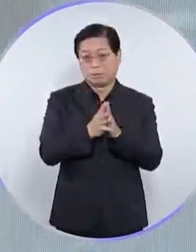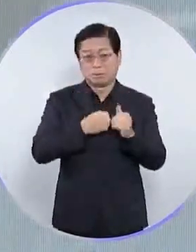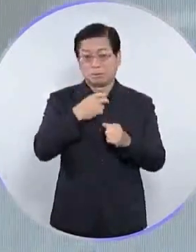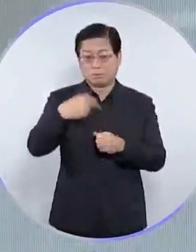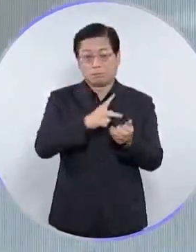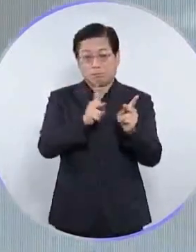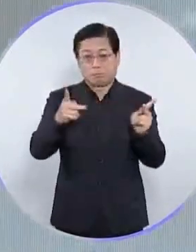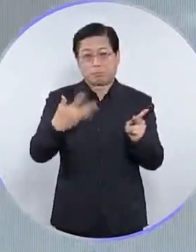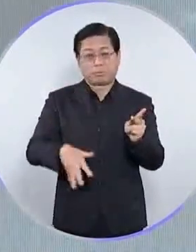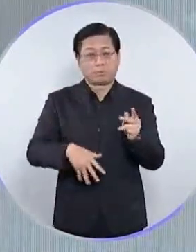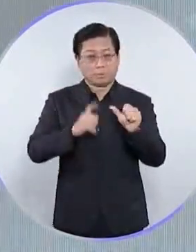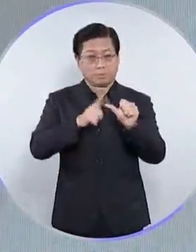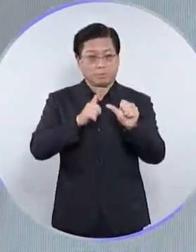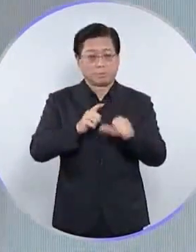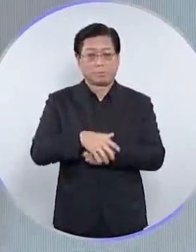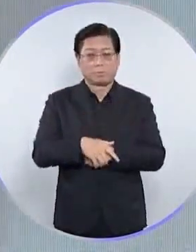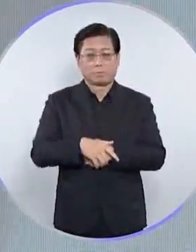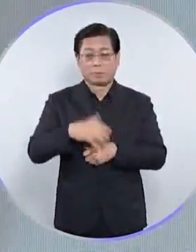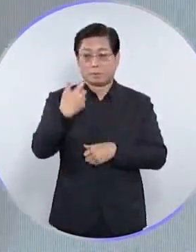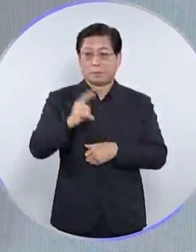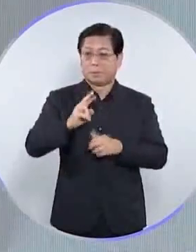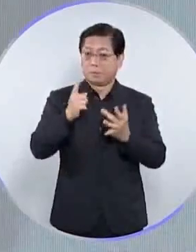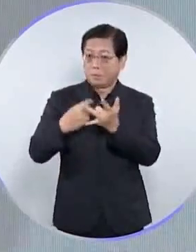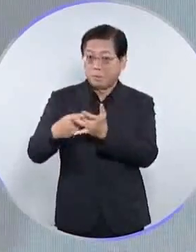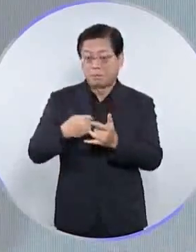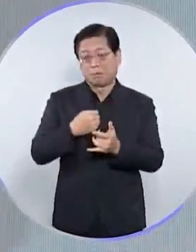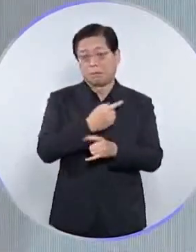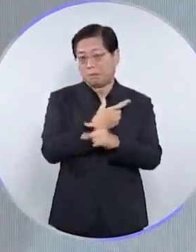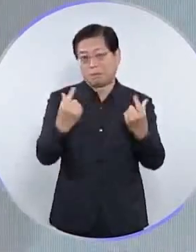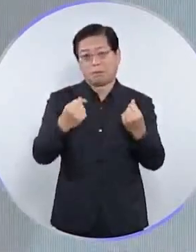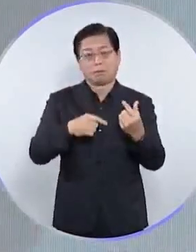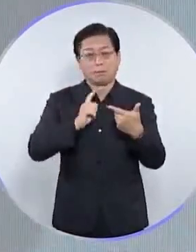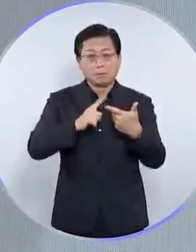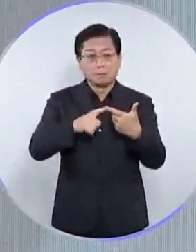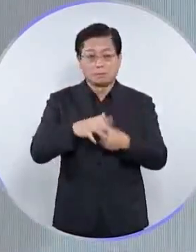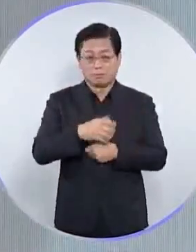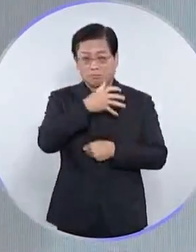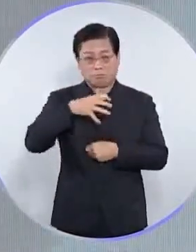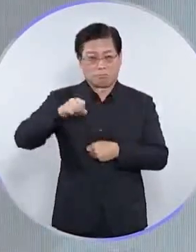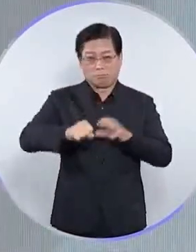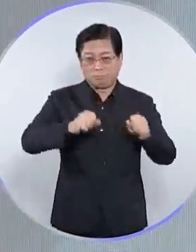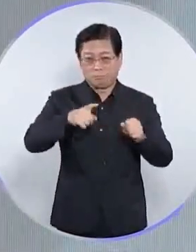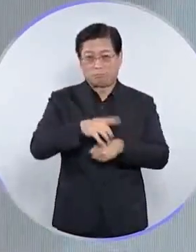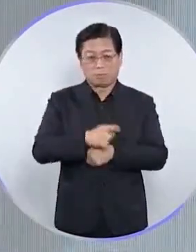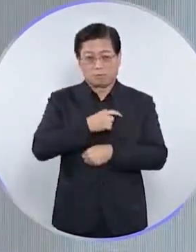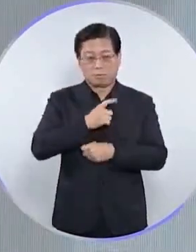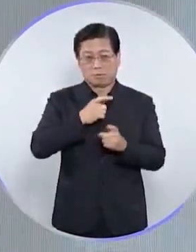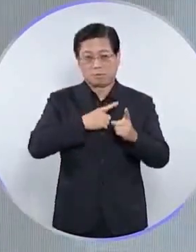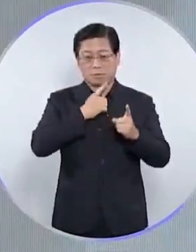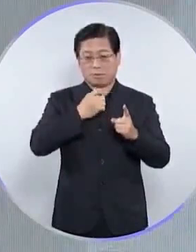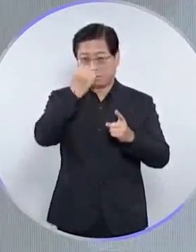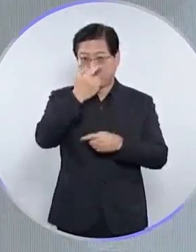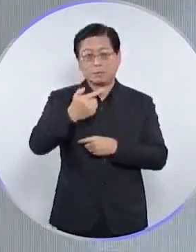再留鼠身；第五个，缺水缺电、什么拢欠；第六个，专制独裁、挥钱二把；第